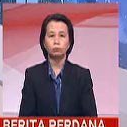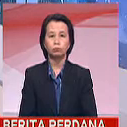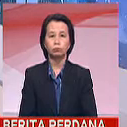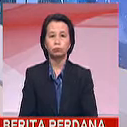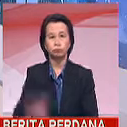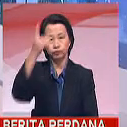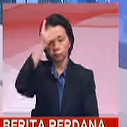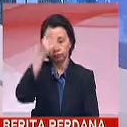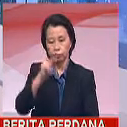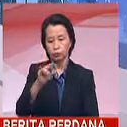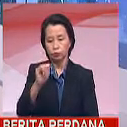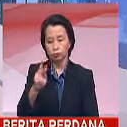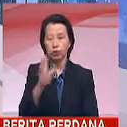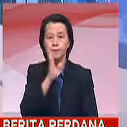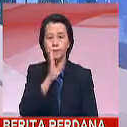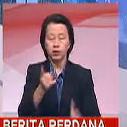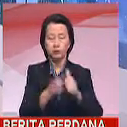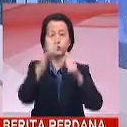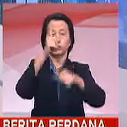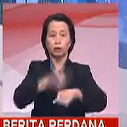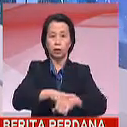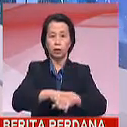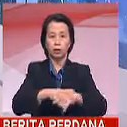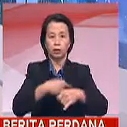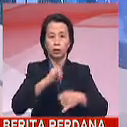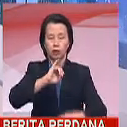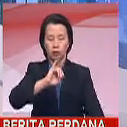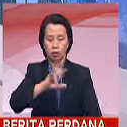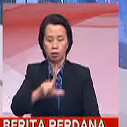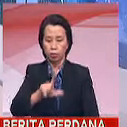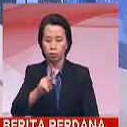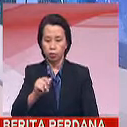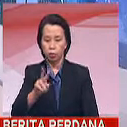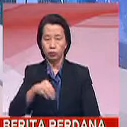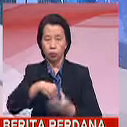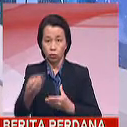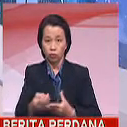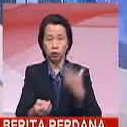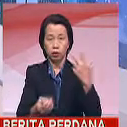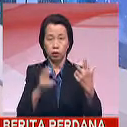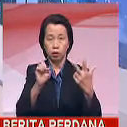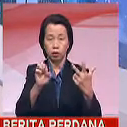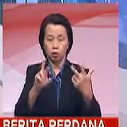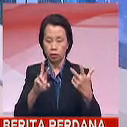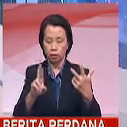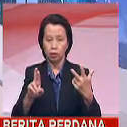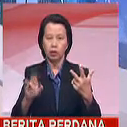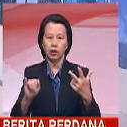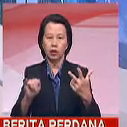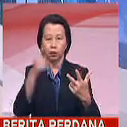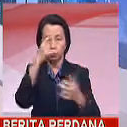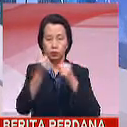Dalam itu, Datuk Nik Azman berkata buat pertama kali Jabatan Audit Negara menerbitkan tiga siri Lkan untuk